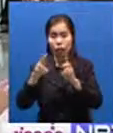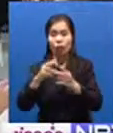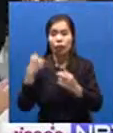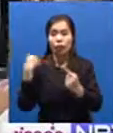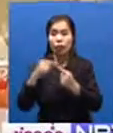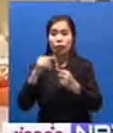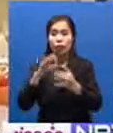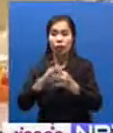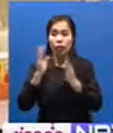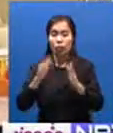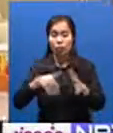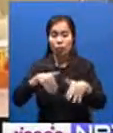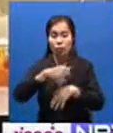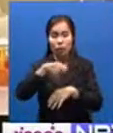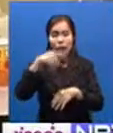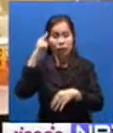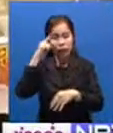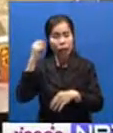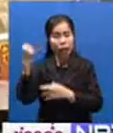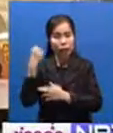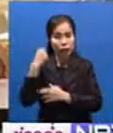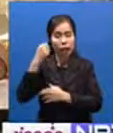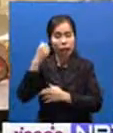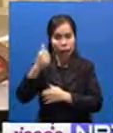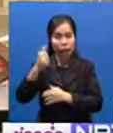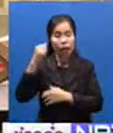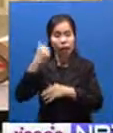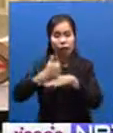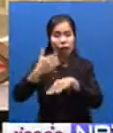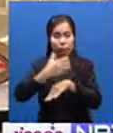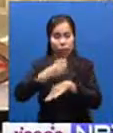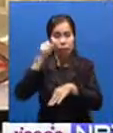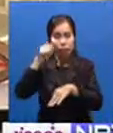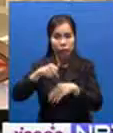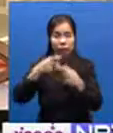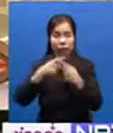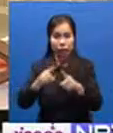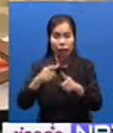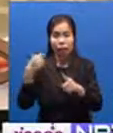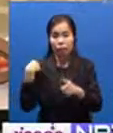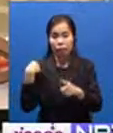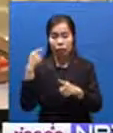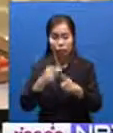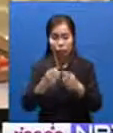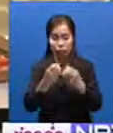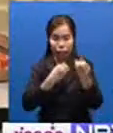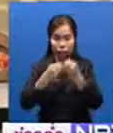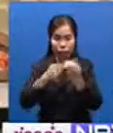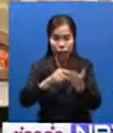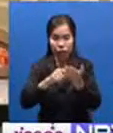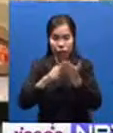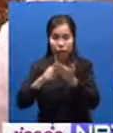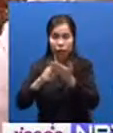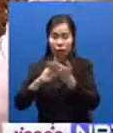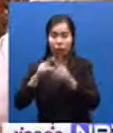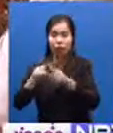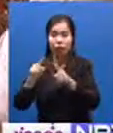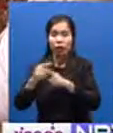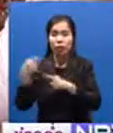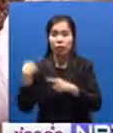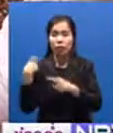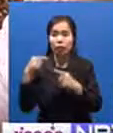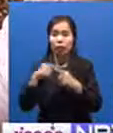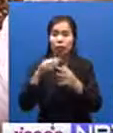แม้ประชาชนจะมีความมั่นใจต่อสถานการณ์ทางการเมืองที่ดีขึ้นโดยดัชนีความคิดเห็นเกี่ยวกับการเมืองปรับตัวสูงสุดนับตั้งแต่